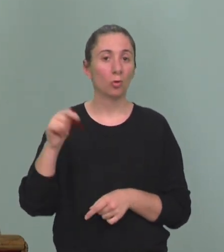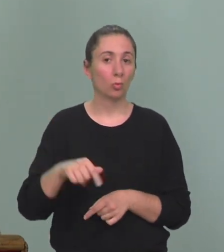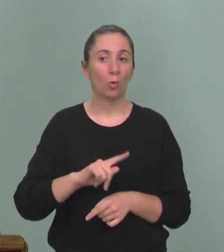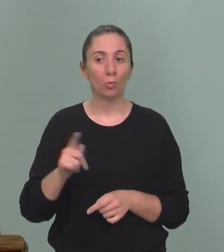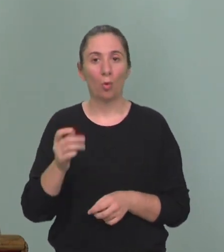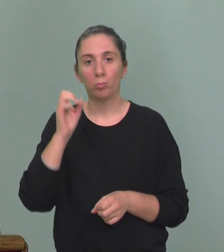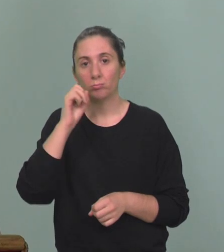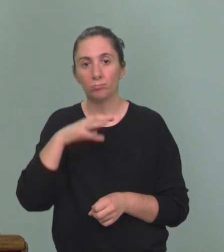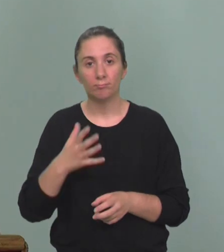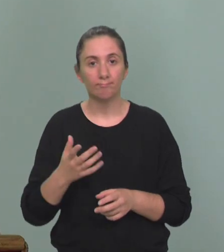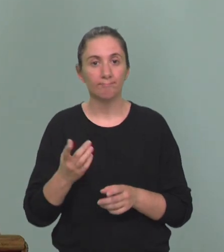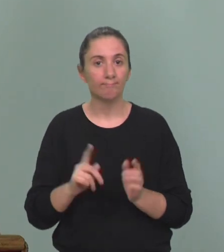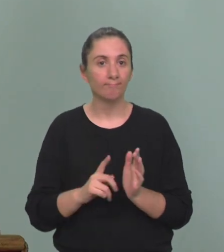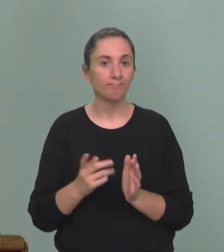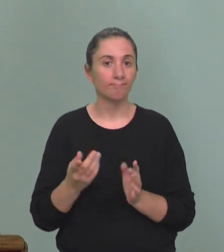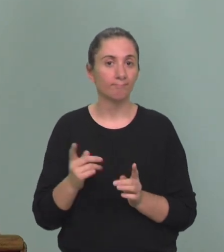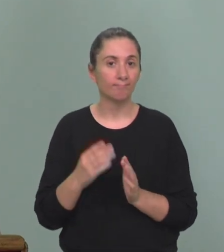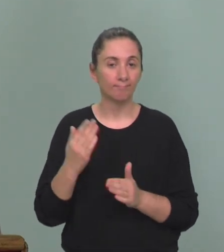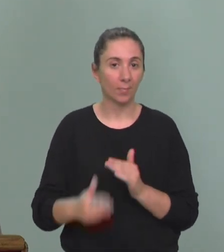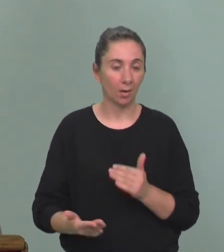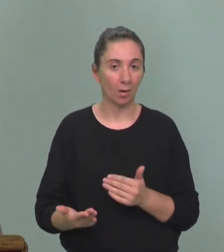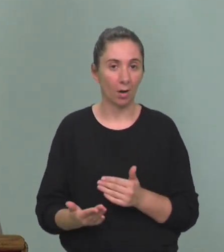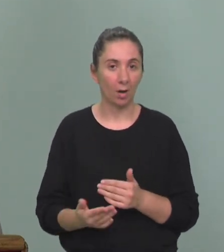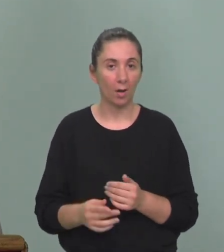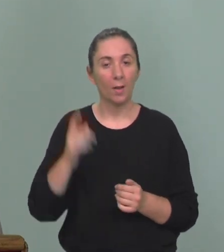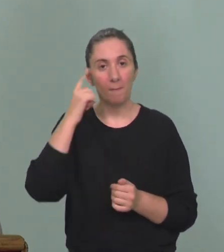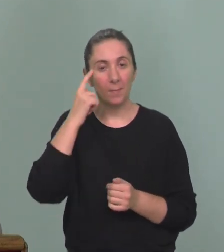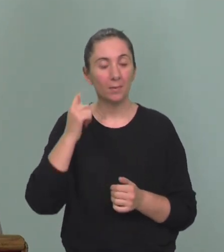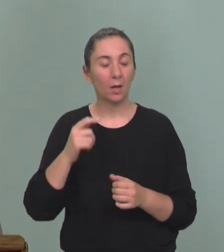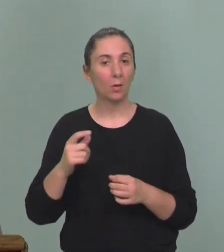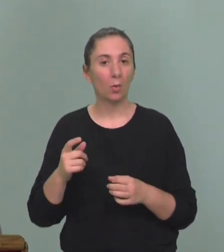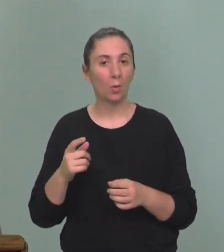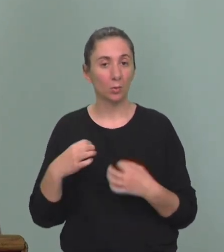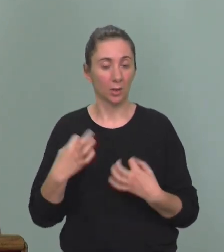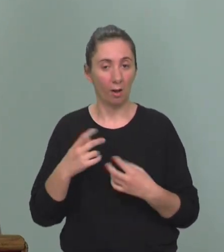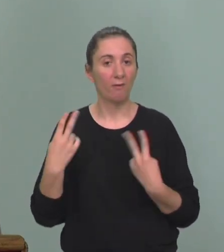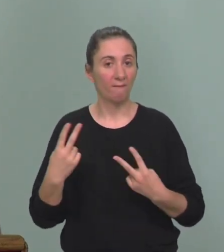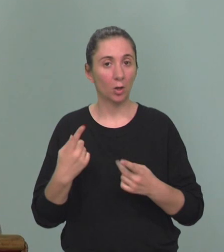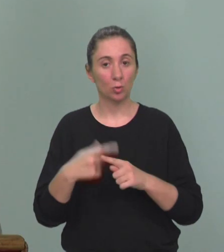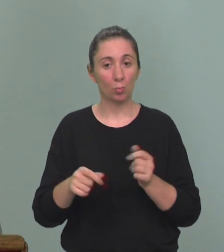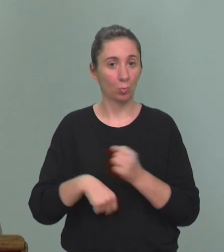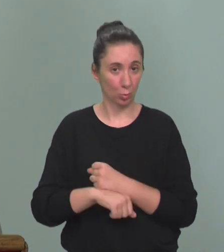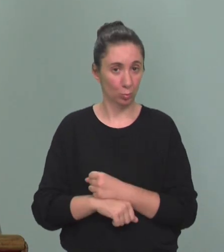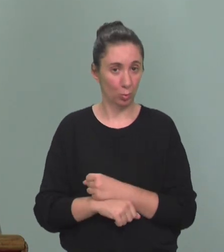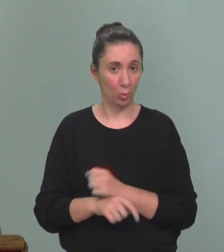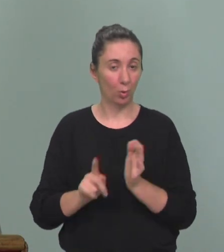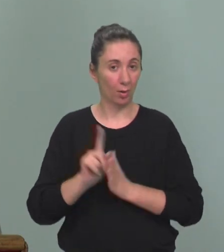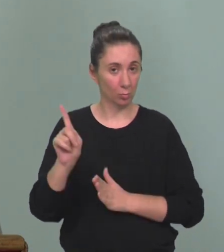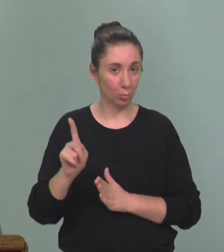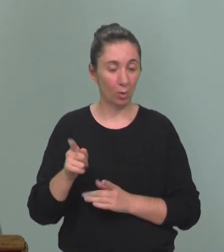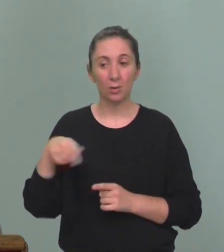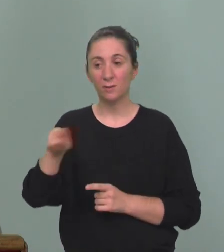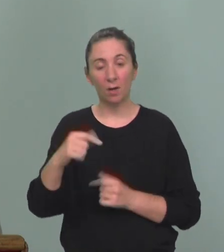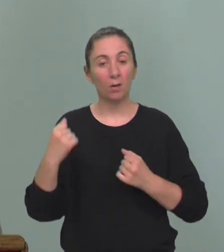ishoda. Mislim da je mentalno zdravlje jako bitan faktor u ostvarivanju sportskih ciljeva i da je za vas